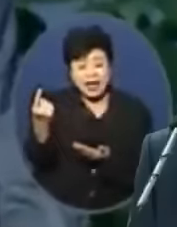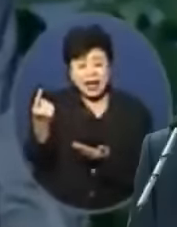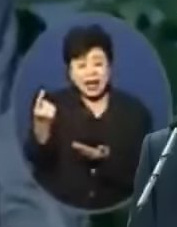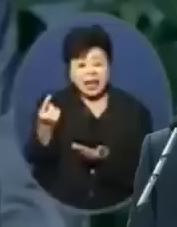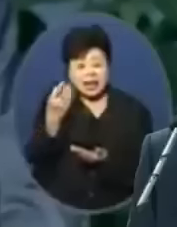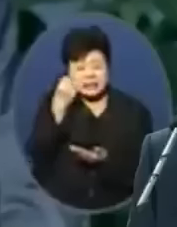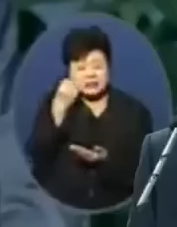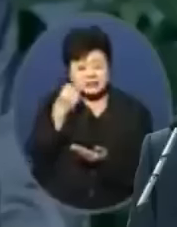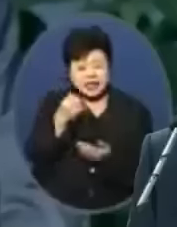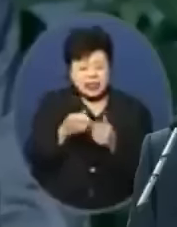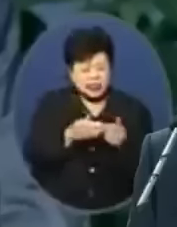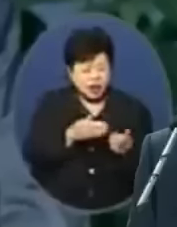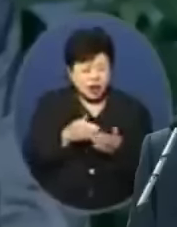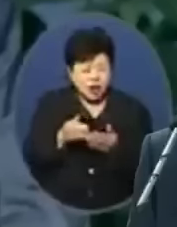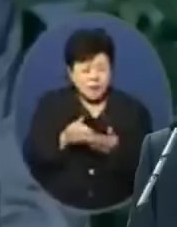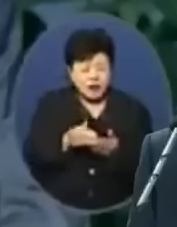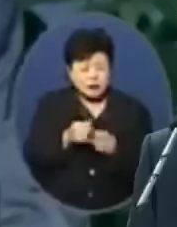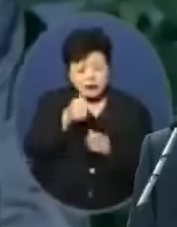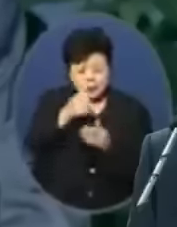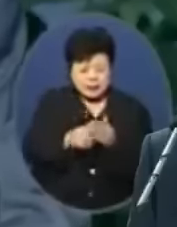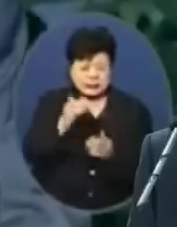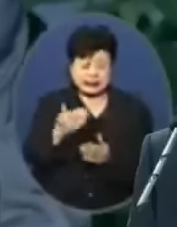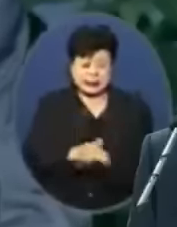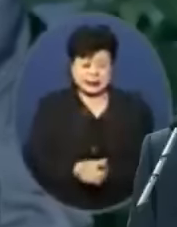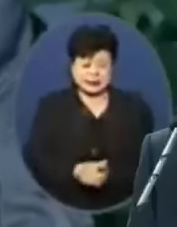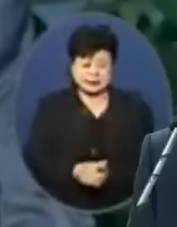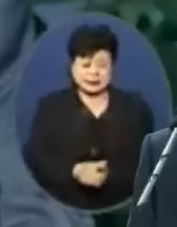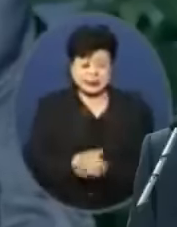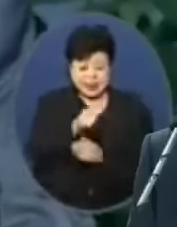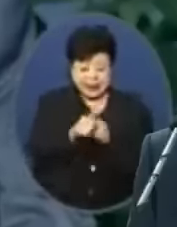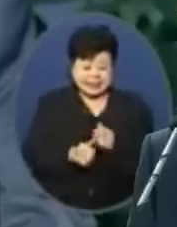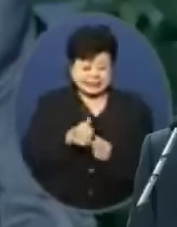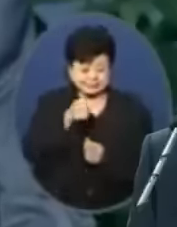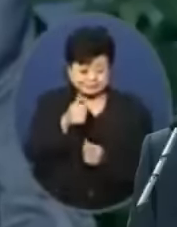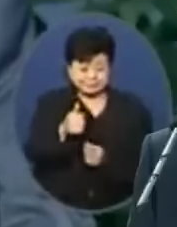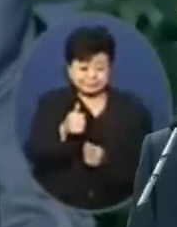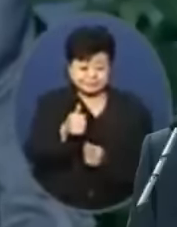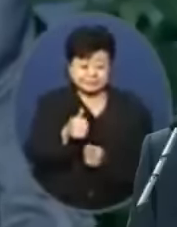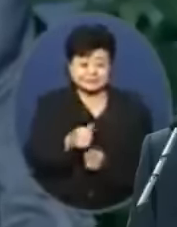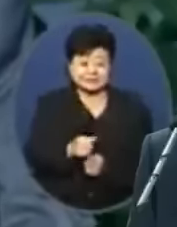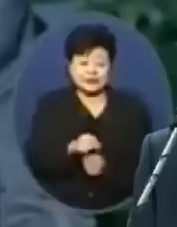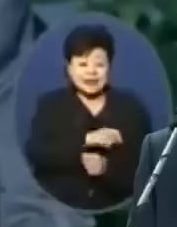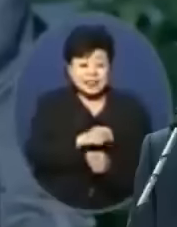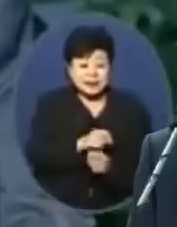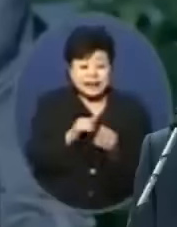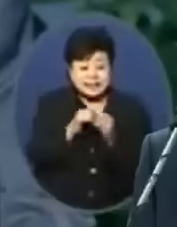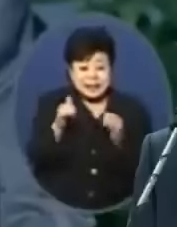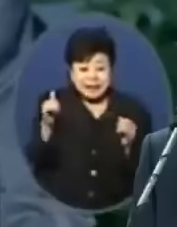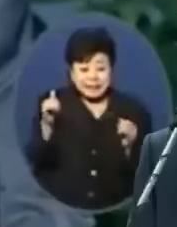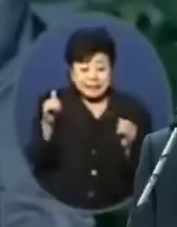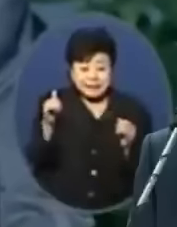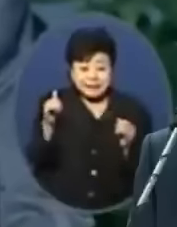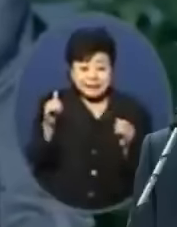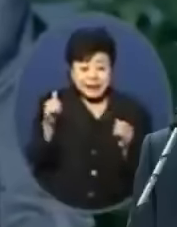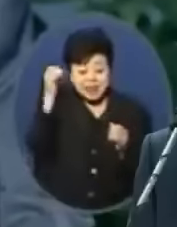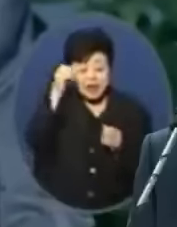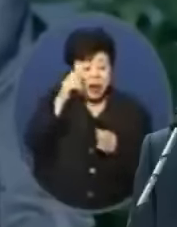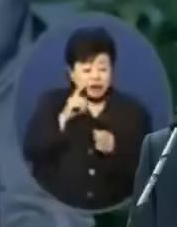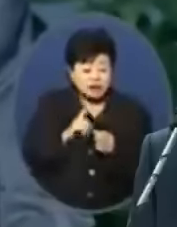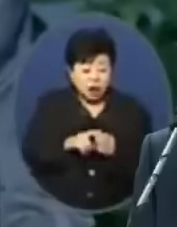신비한 체험을 하려고 하면 시험이 될 때가 많습니다. 하나님이 어떤 특정인에게